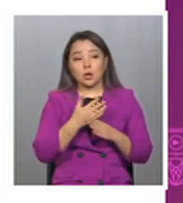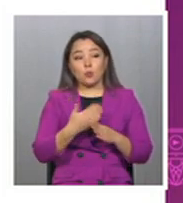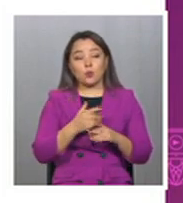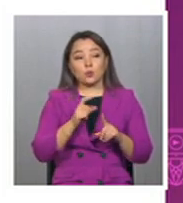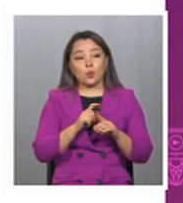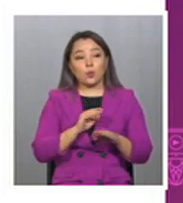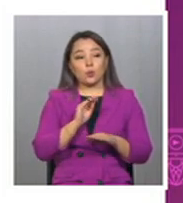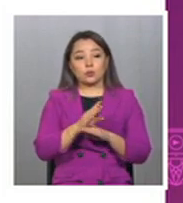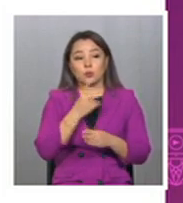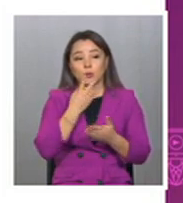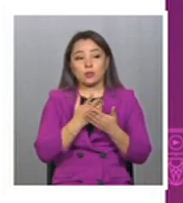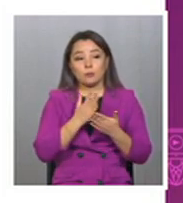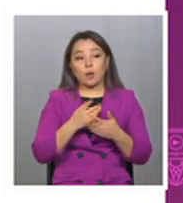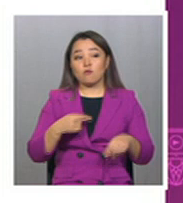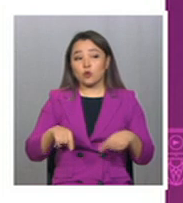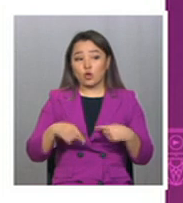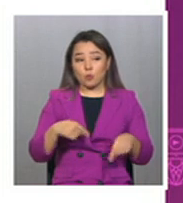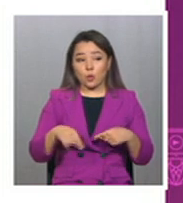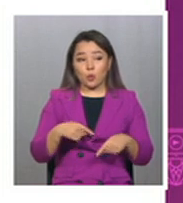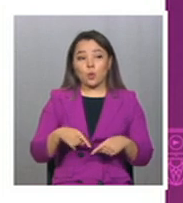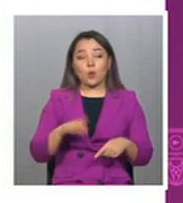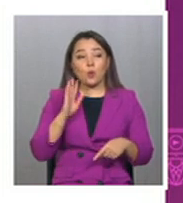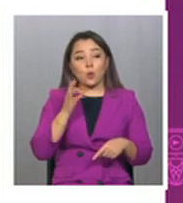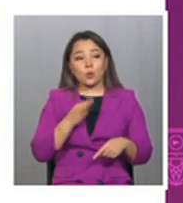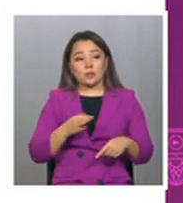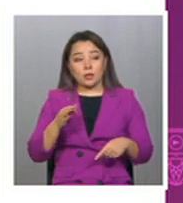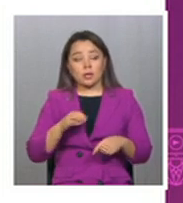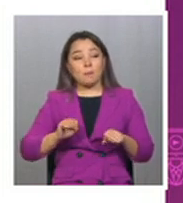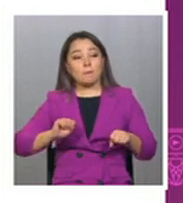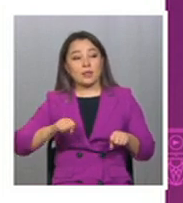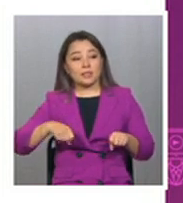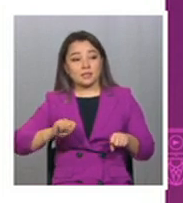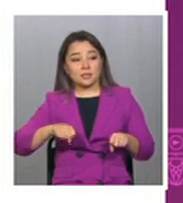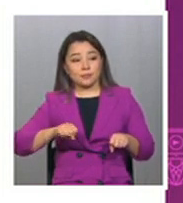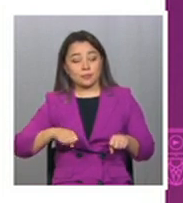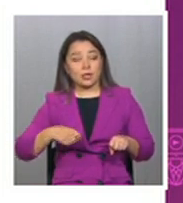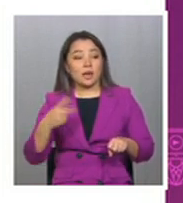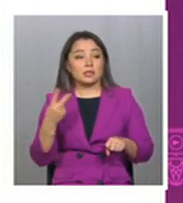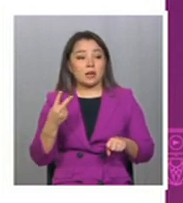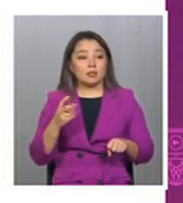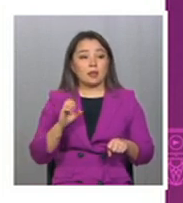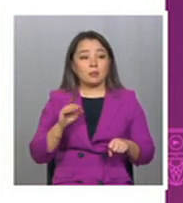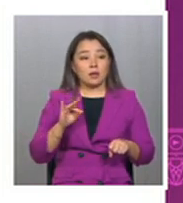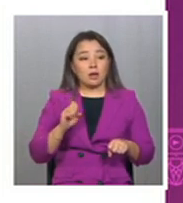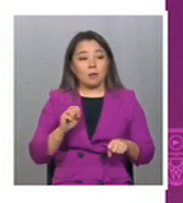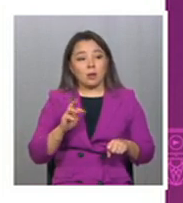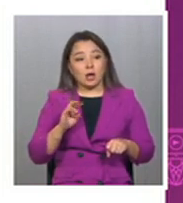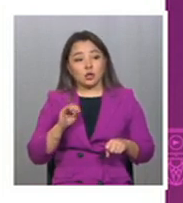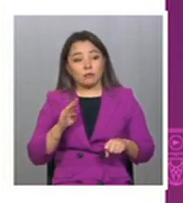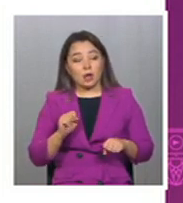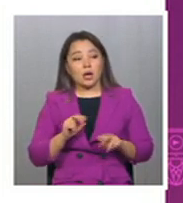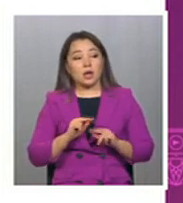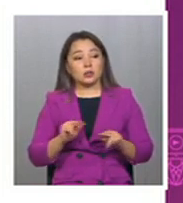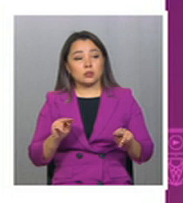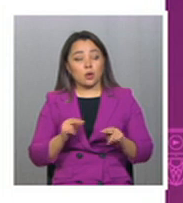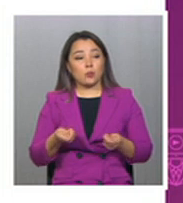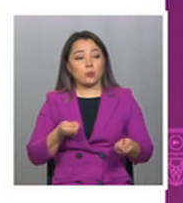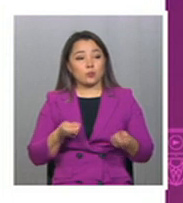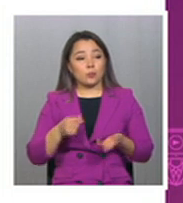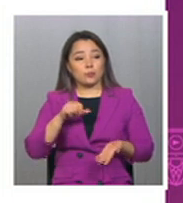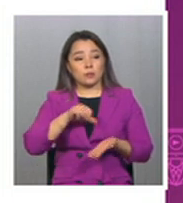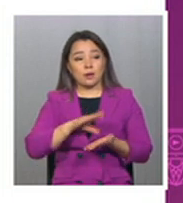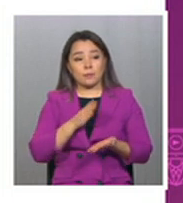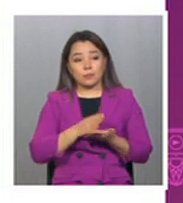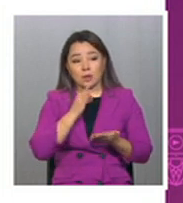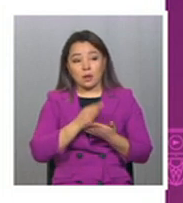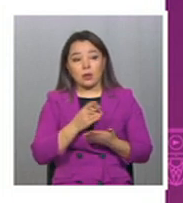көрсетілген. Футбол, өзен, мотоцикл. Екінші Сәбира Майқанова, класс жетекші. Және